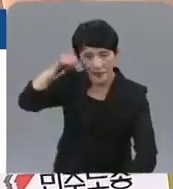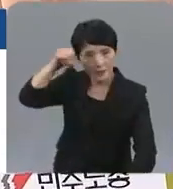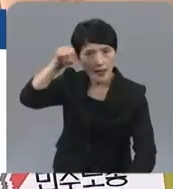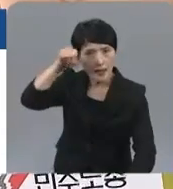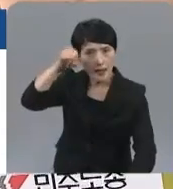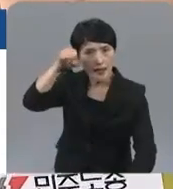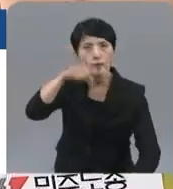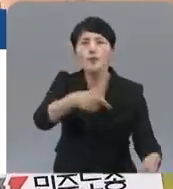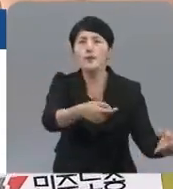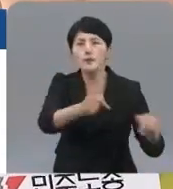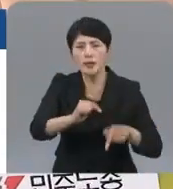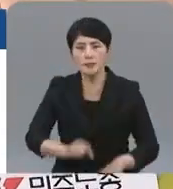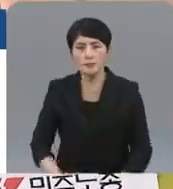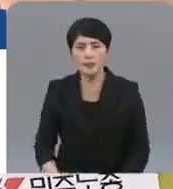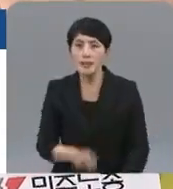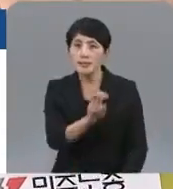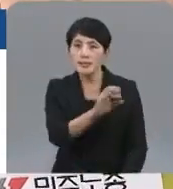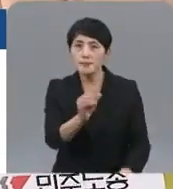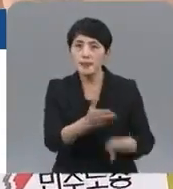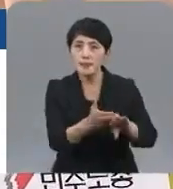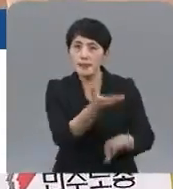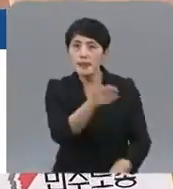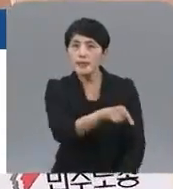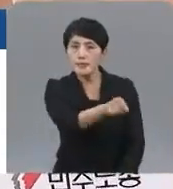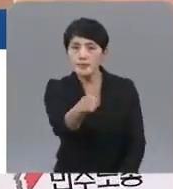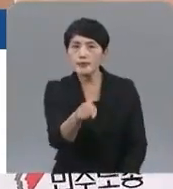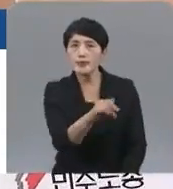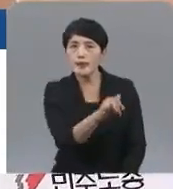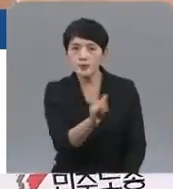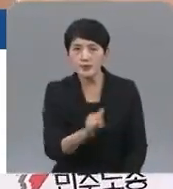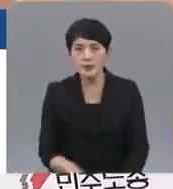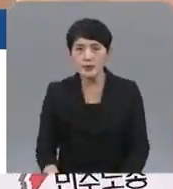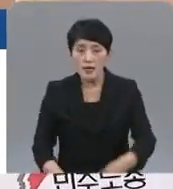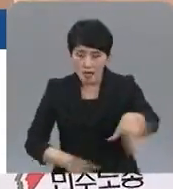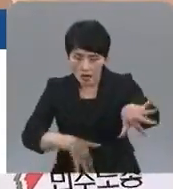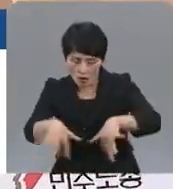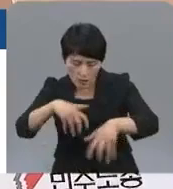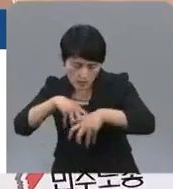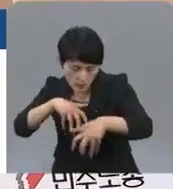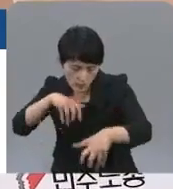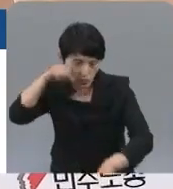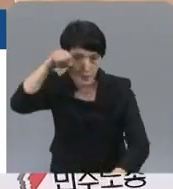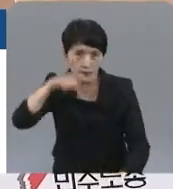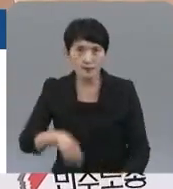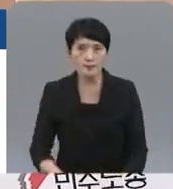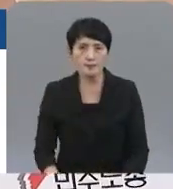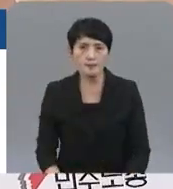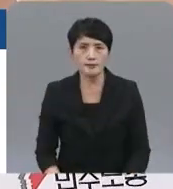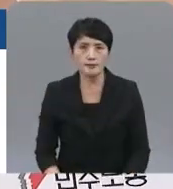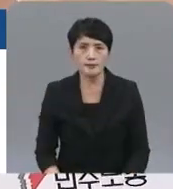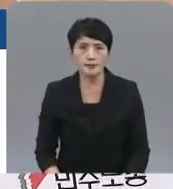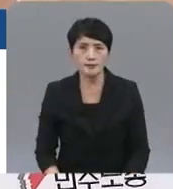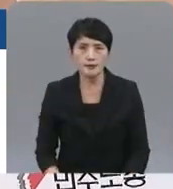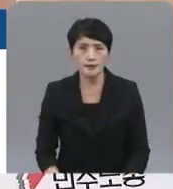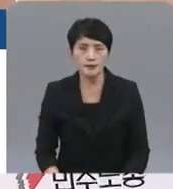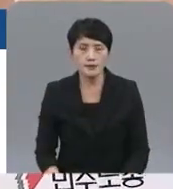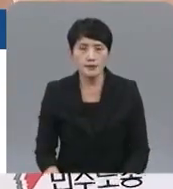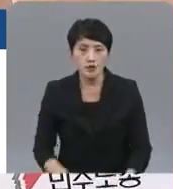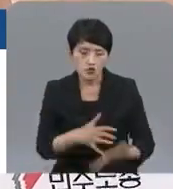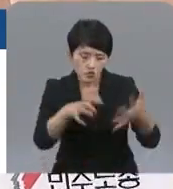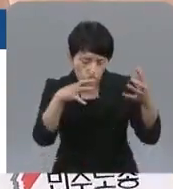забастовки объявил на пресс-конференции перед зданием администрации президента председатель корейской Конфедерации